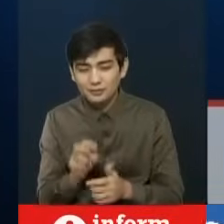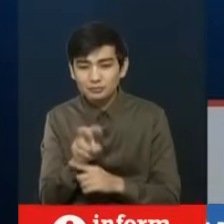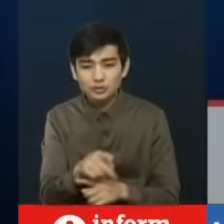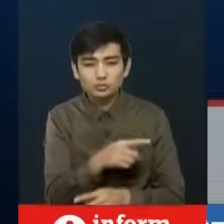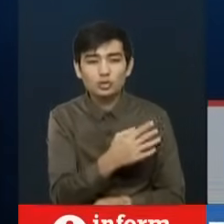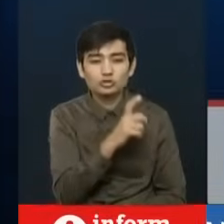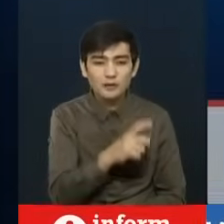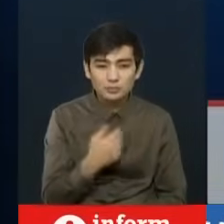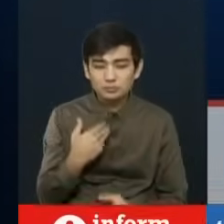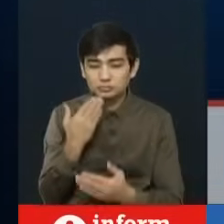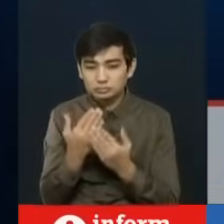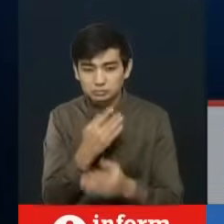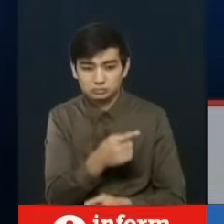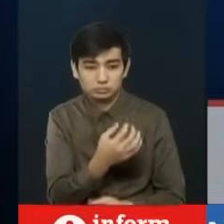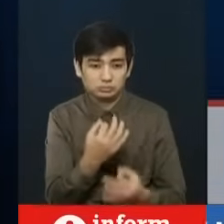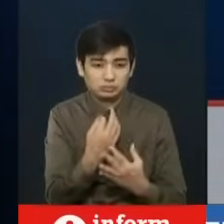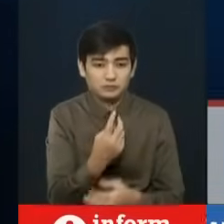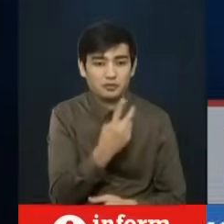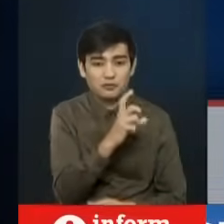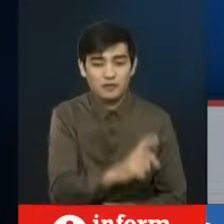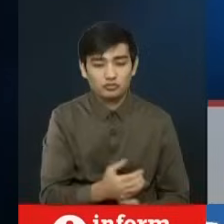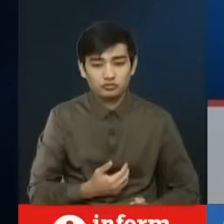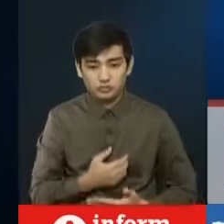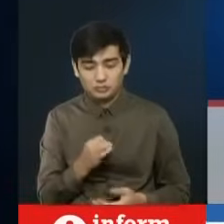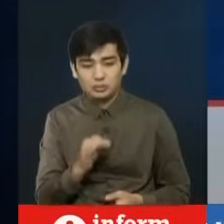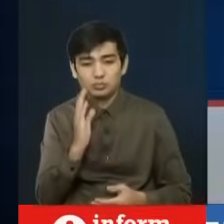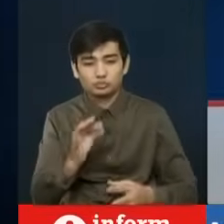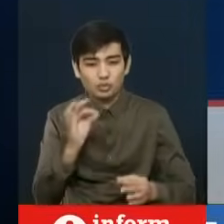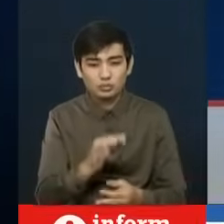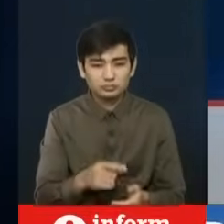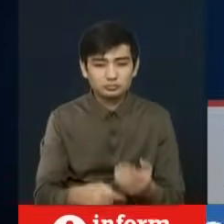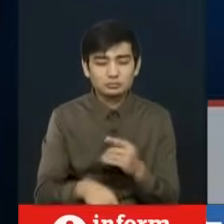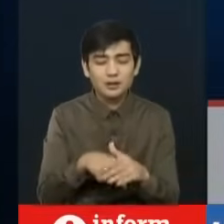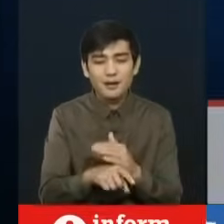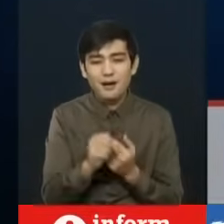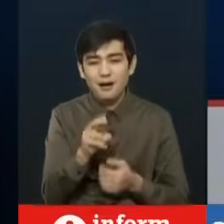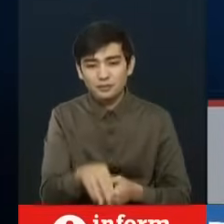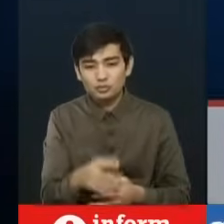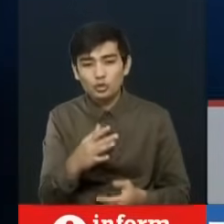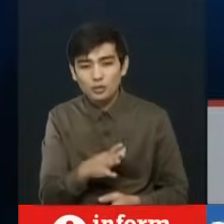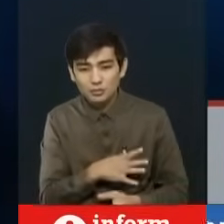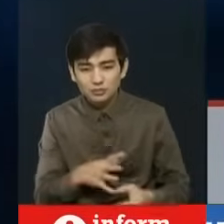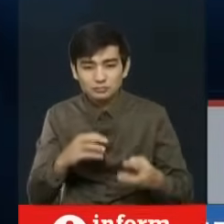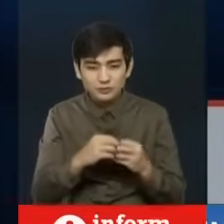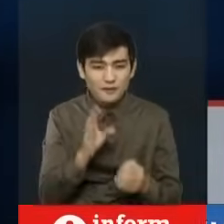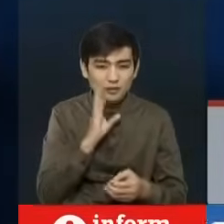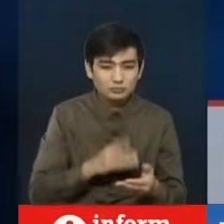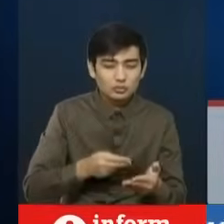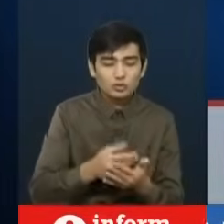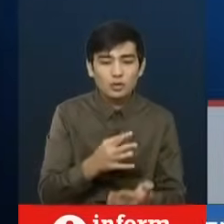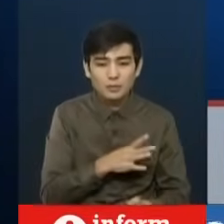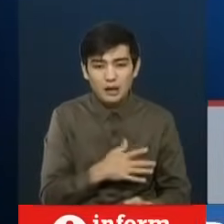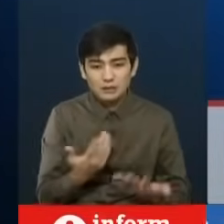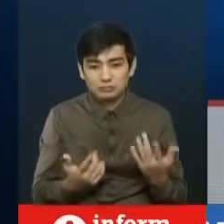человек и составлялись соответствующие акты в дальнейшем поставщик определяет Согласно акта количество недоучка